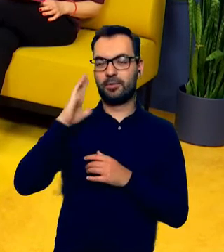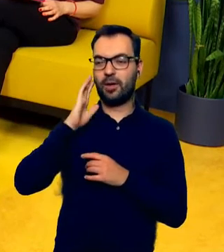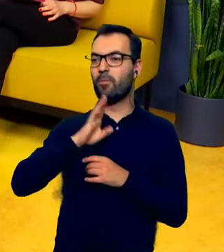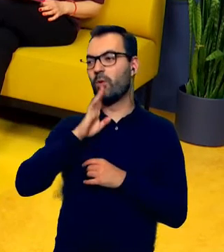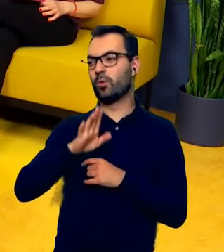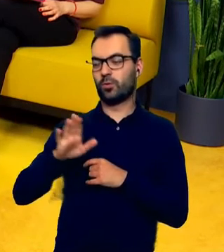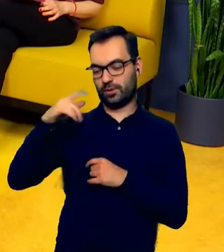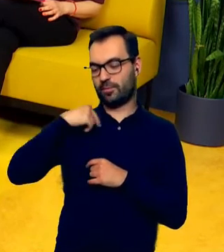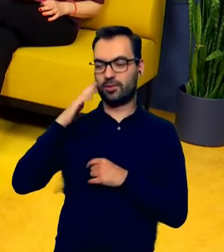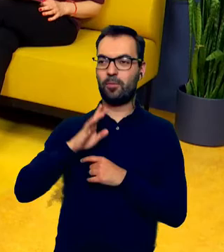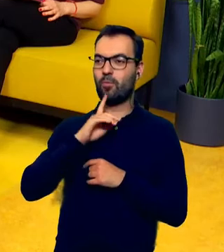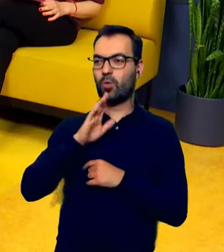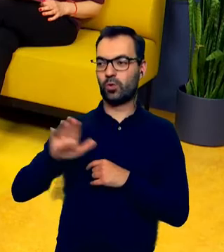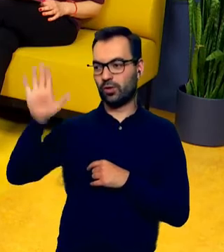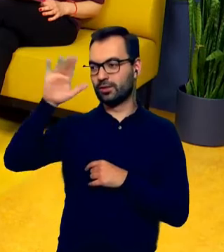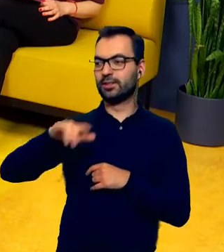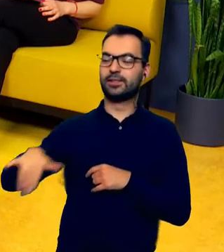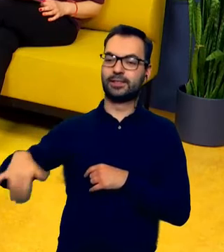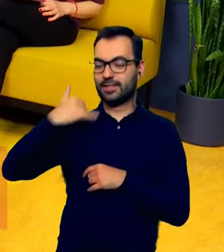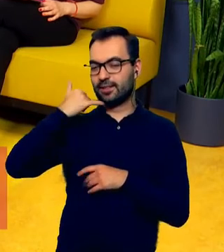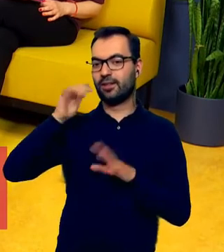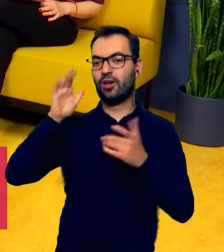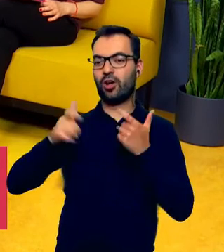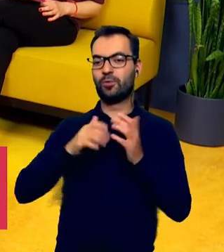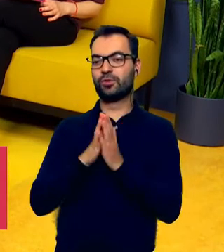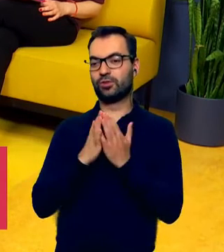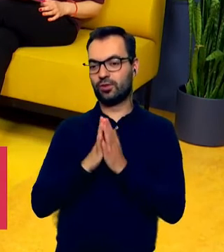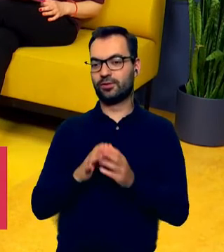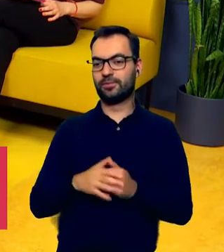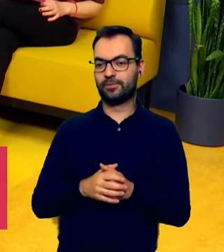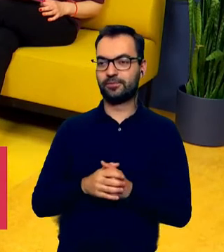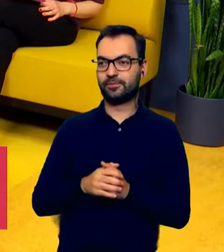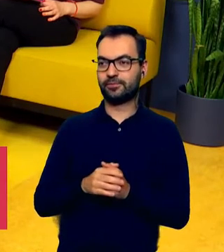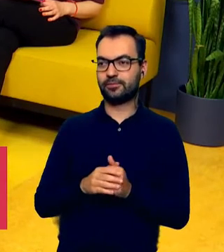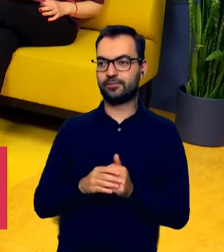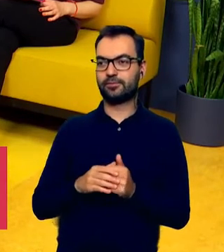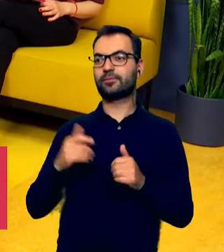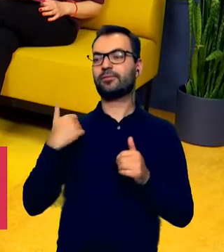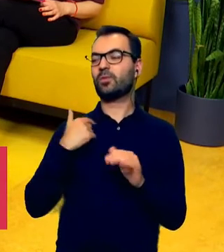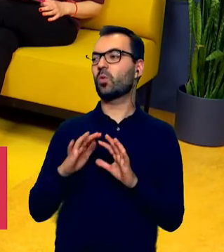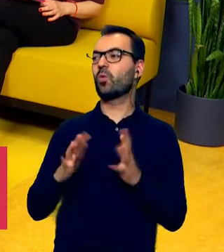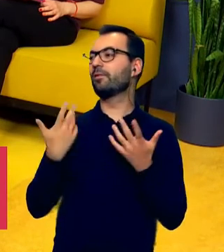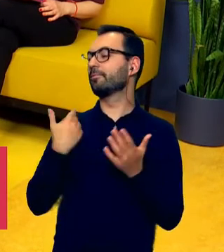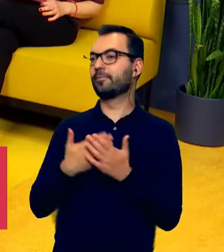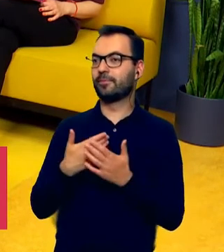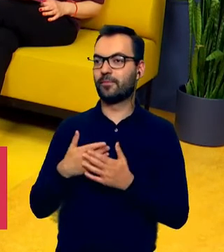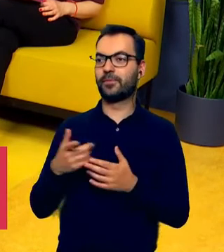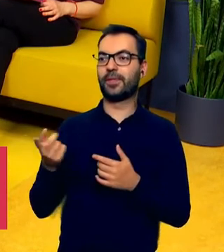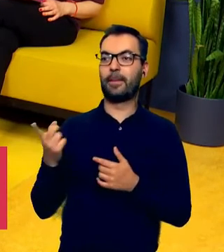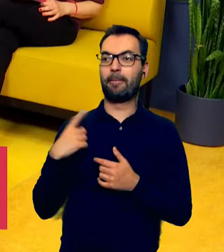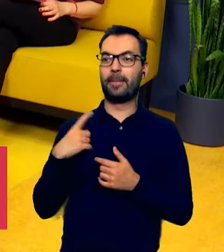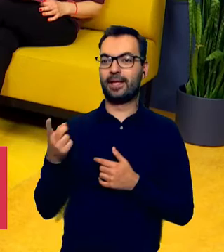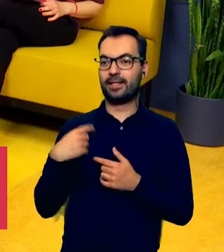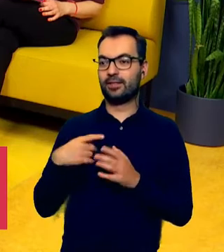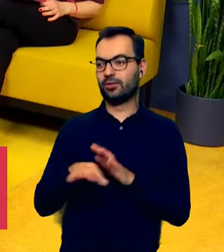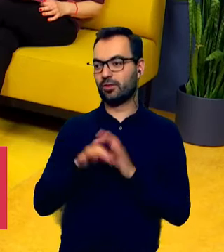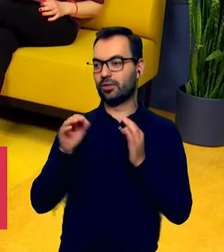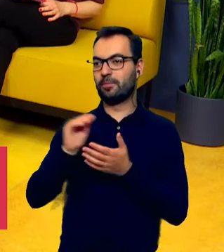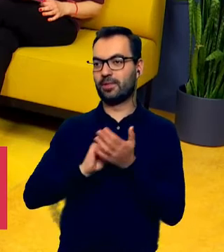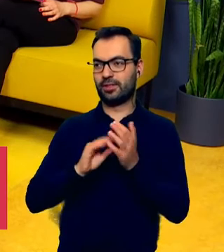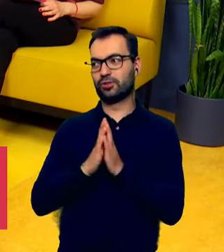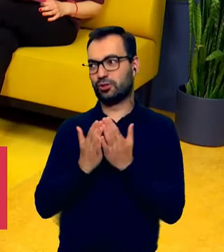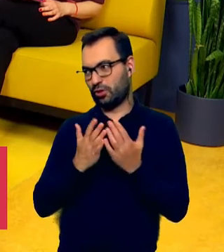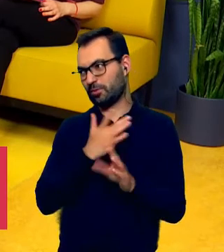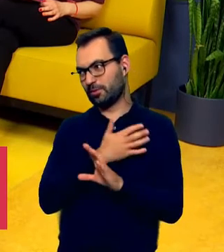północy. Mieszkam i Ewka dzwoni, mówi, Magda, robimy książkę. O tyle to było łatwiejsze, że my tak naprawdę do tej pory